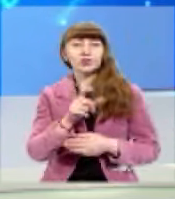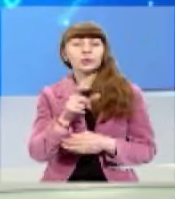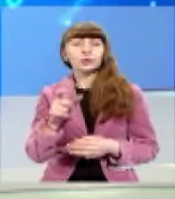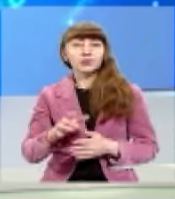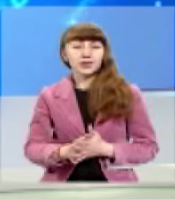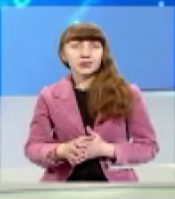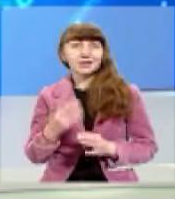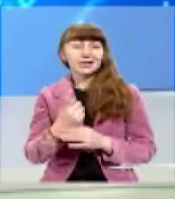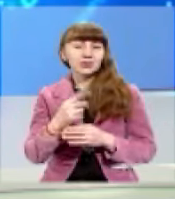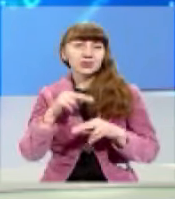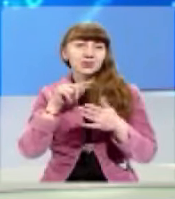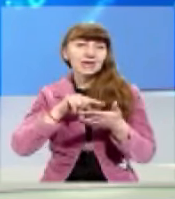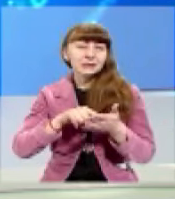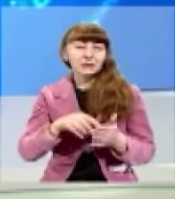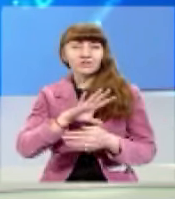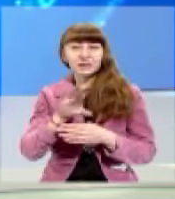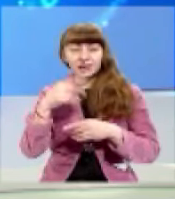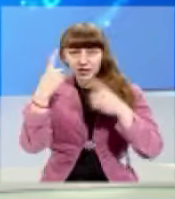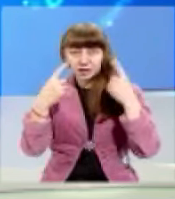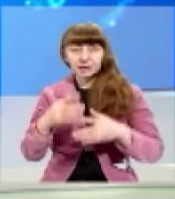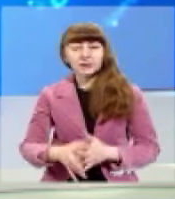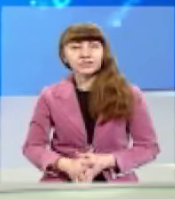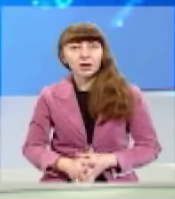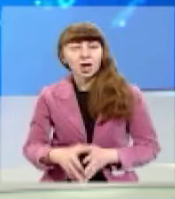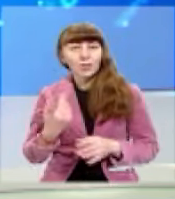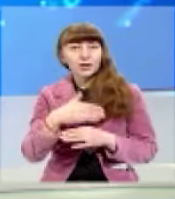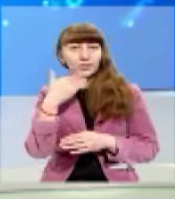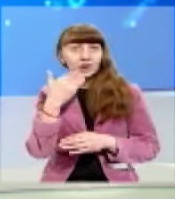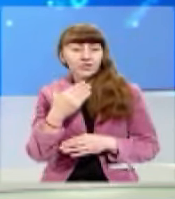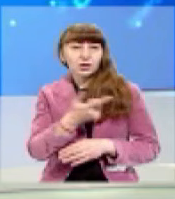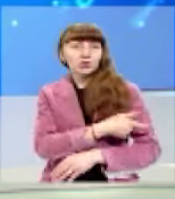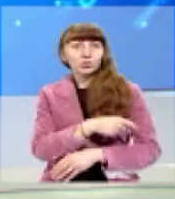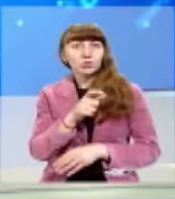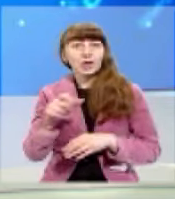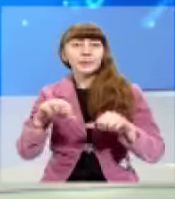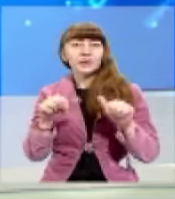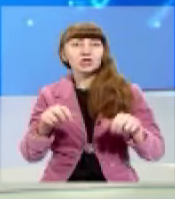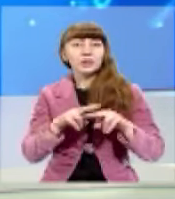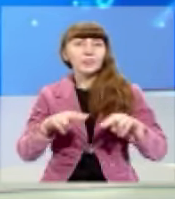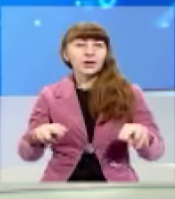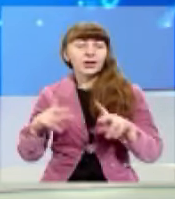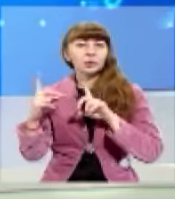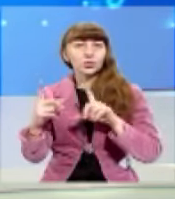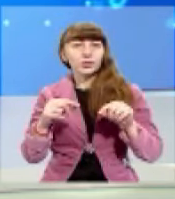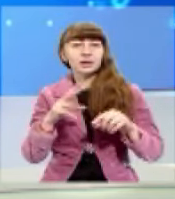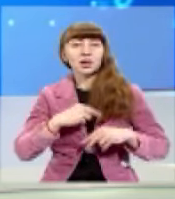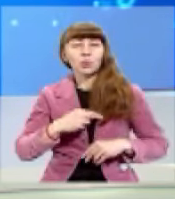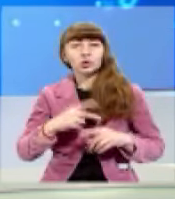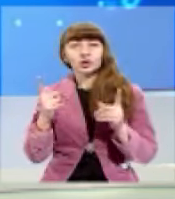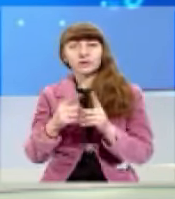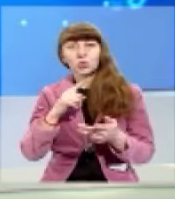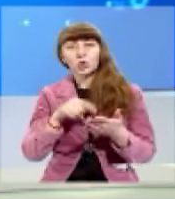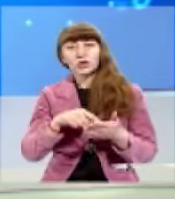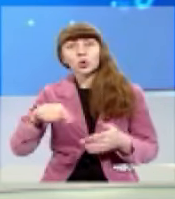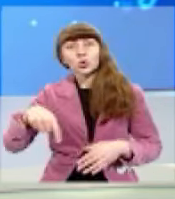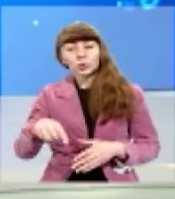населения. Именно на это нацелены все инициативы в стране. Об этом рассказали депутаты Мажилиса парламента, приехавшие с рабочей поездкой в